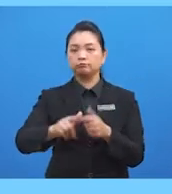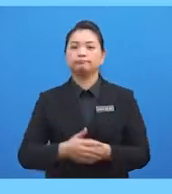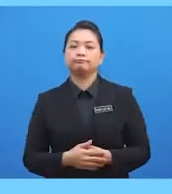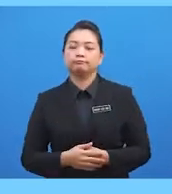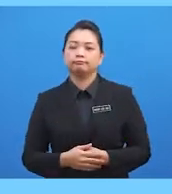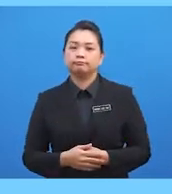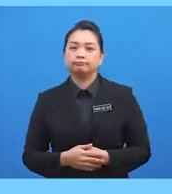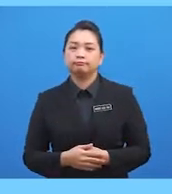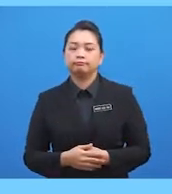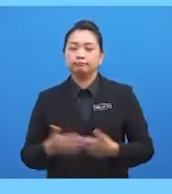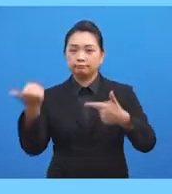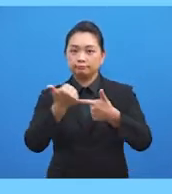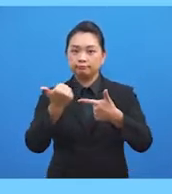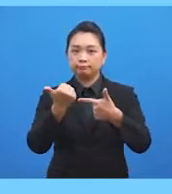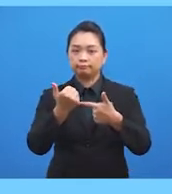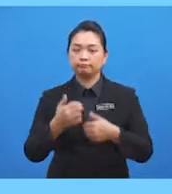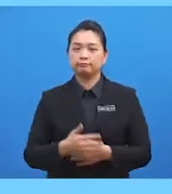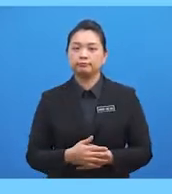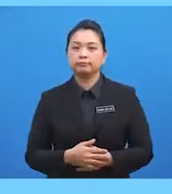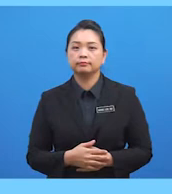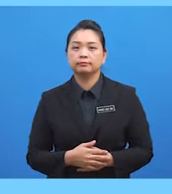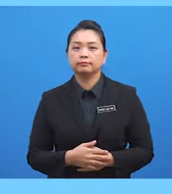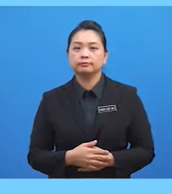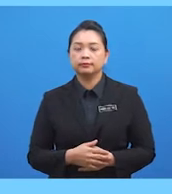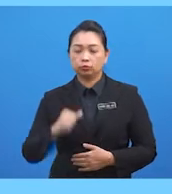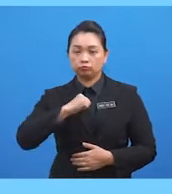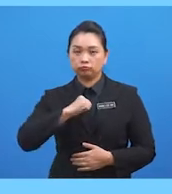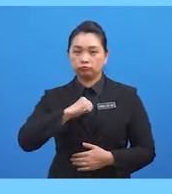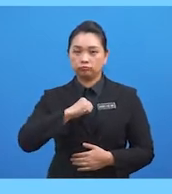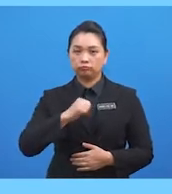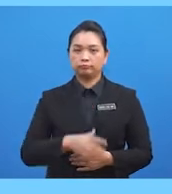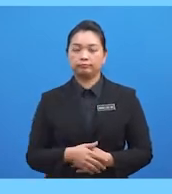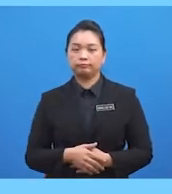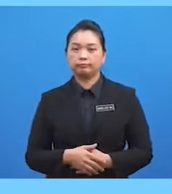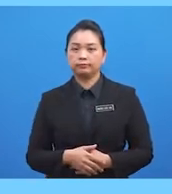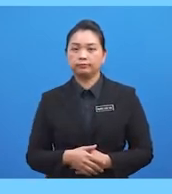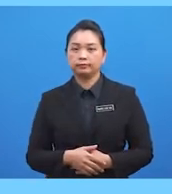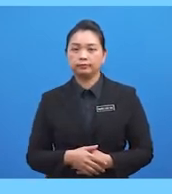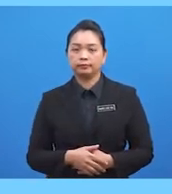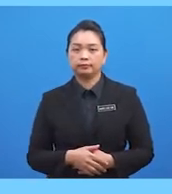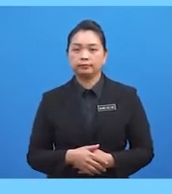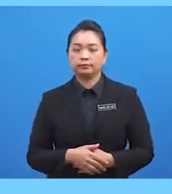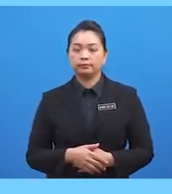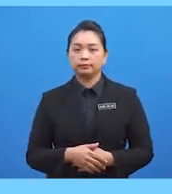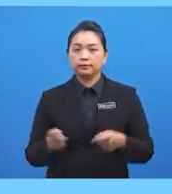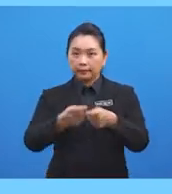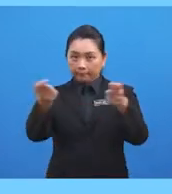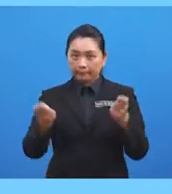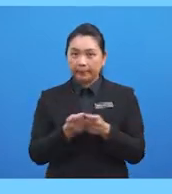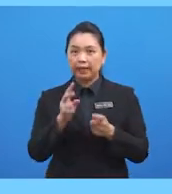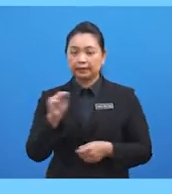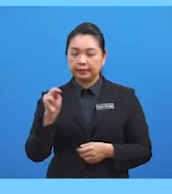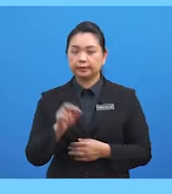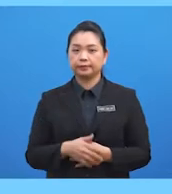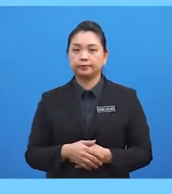jenis yang kedua ialah rang undang-undang persendirian yang bersifat tempatan atau